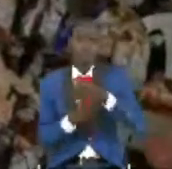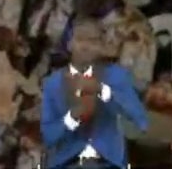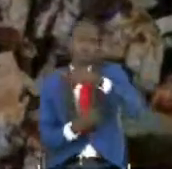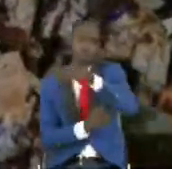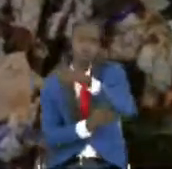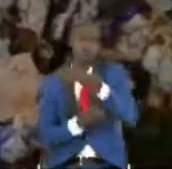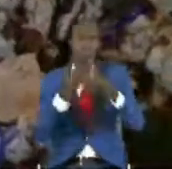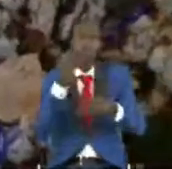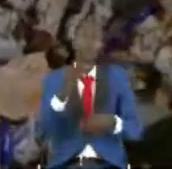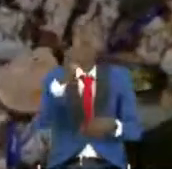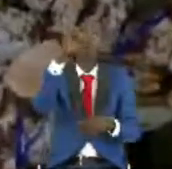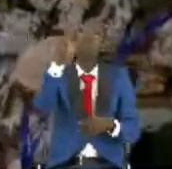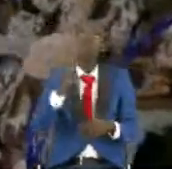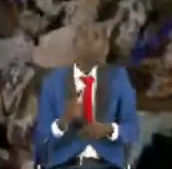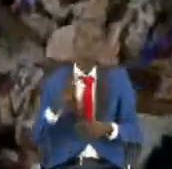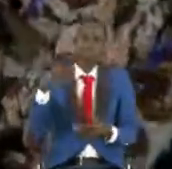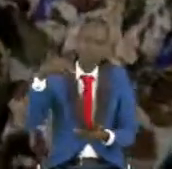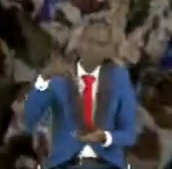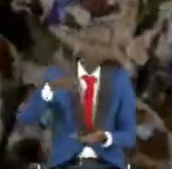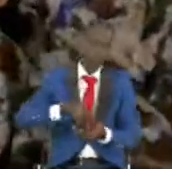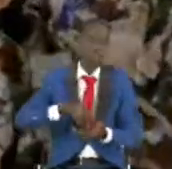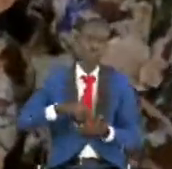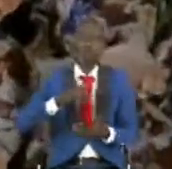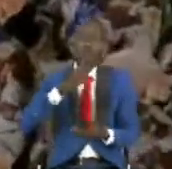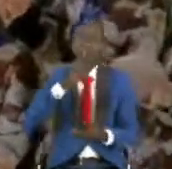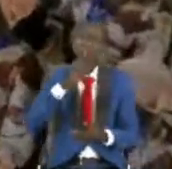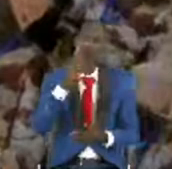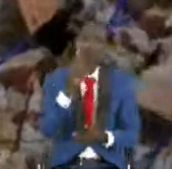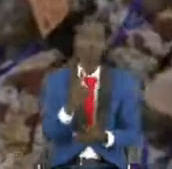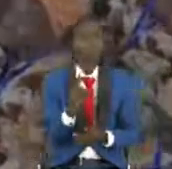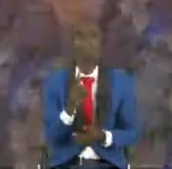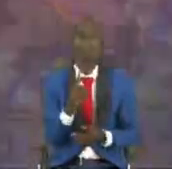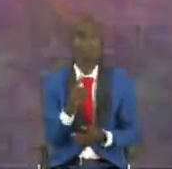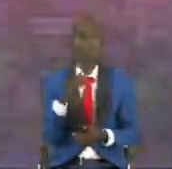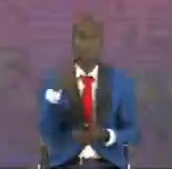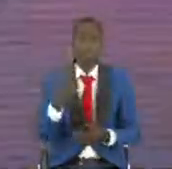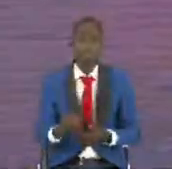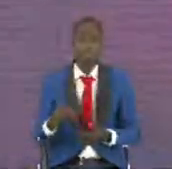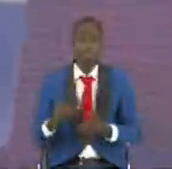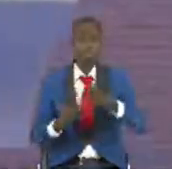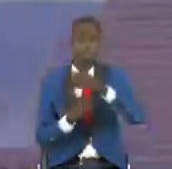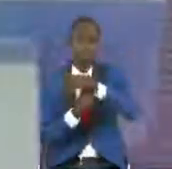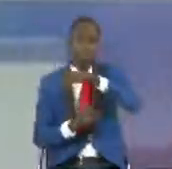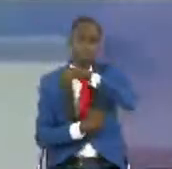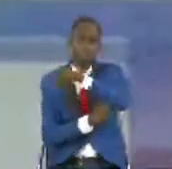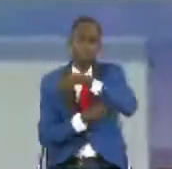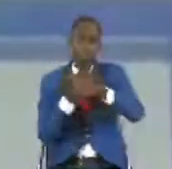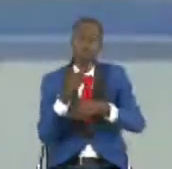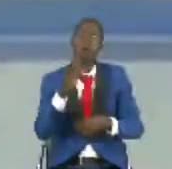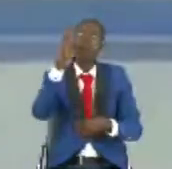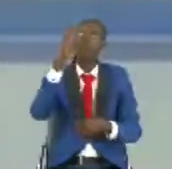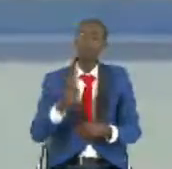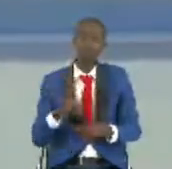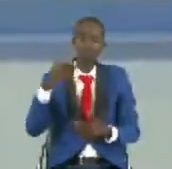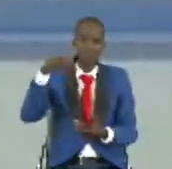verset 19, néanmoins le solide fondement de Dieu reste debout. 2 Timothée 2, 19, le solide fondement de Dieu reste